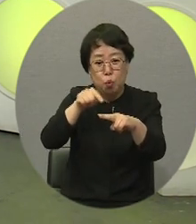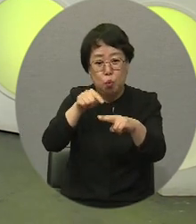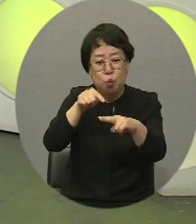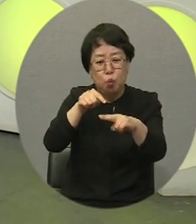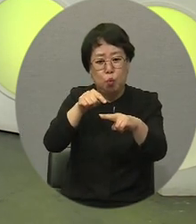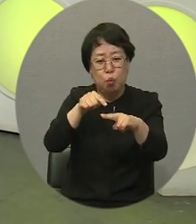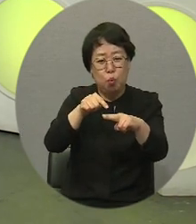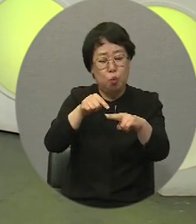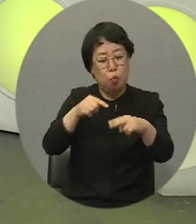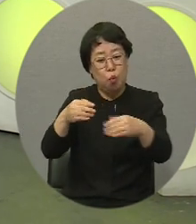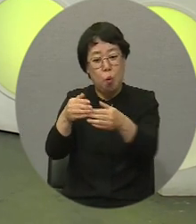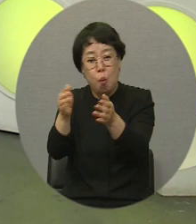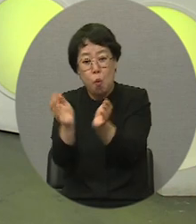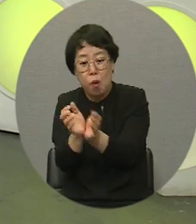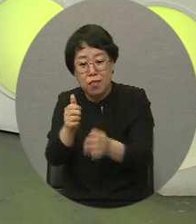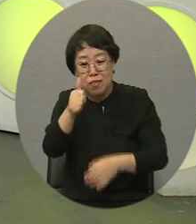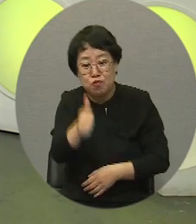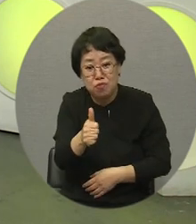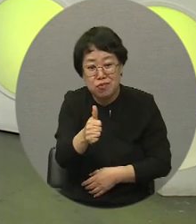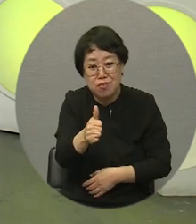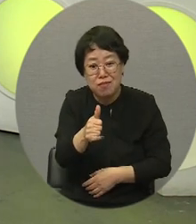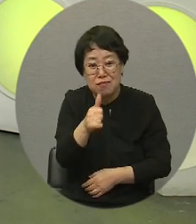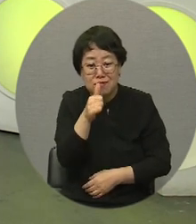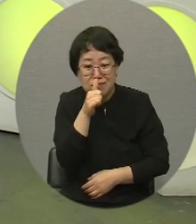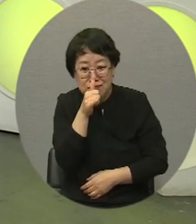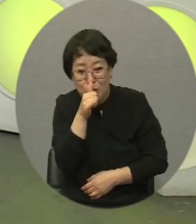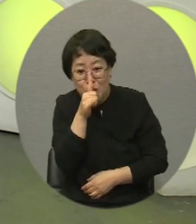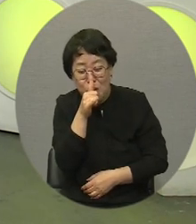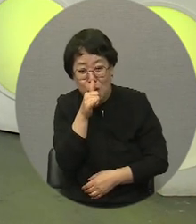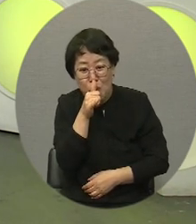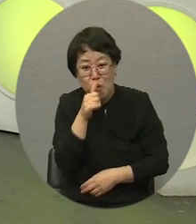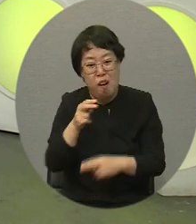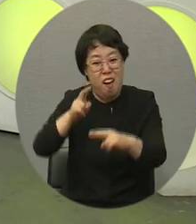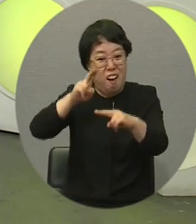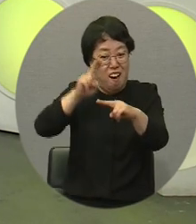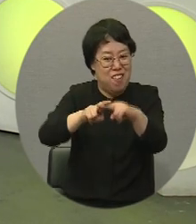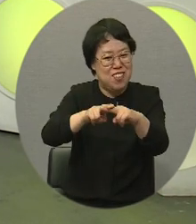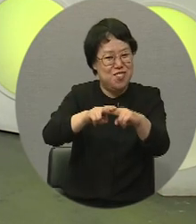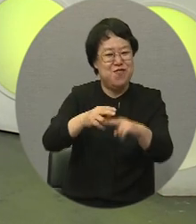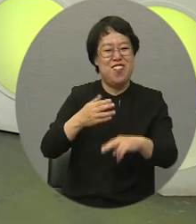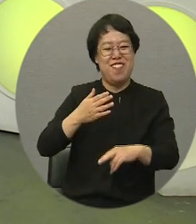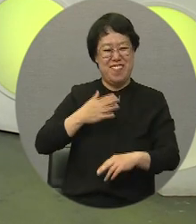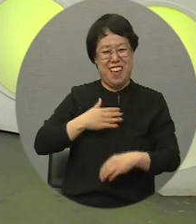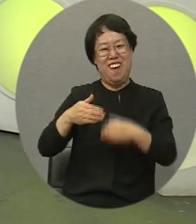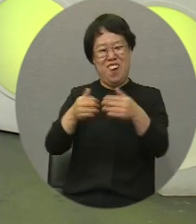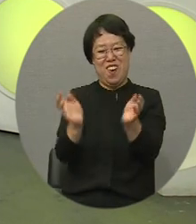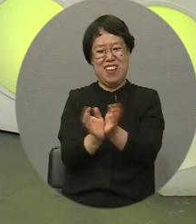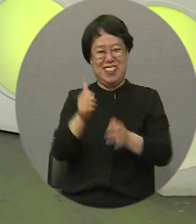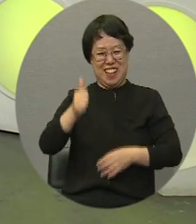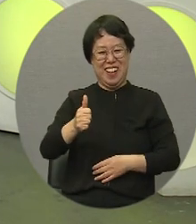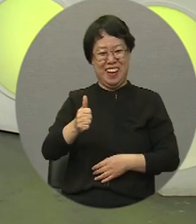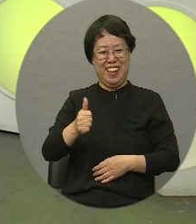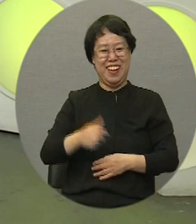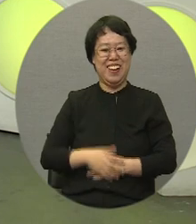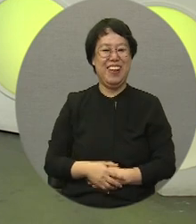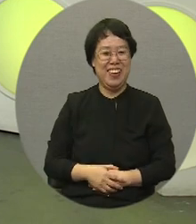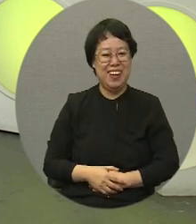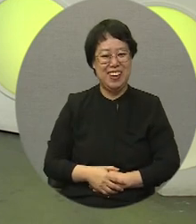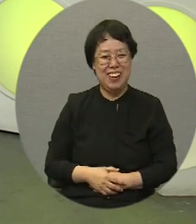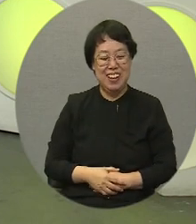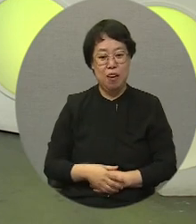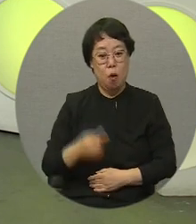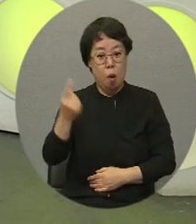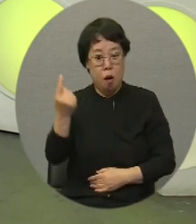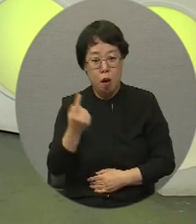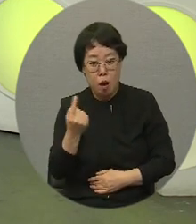과장이 따로 있나 앉으면 과장인데 올